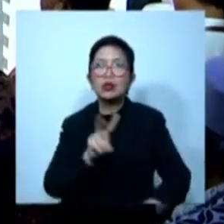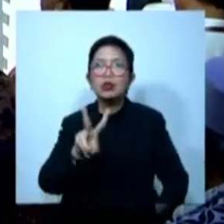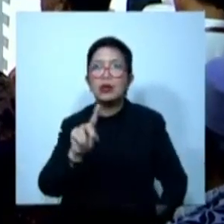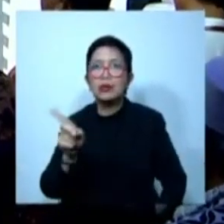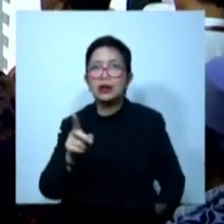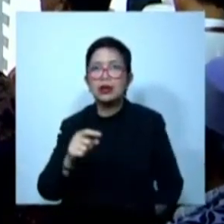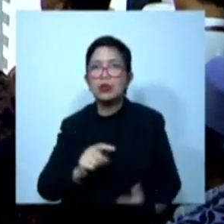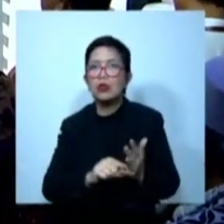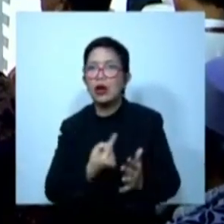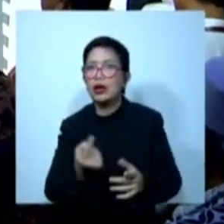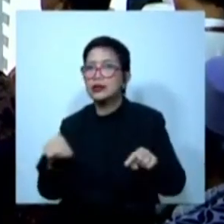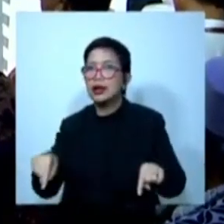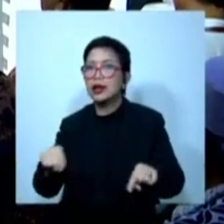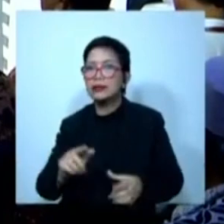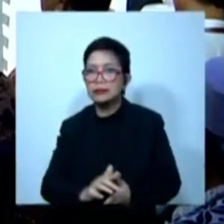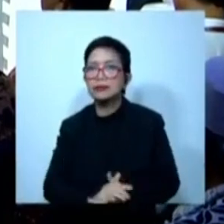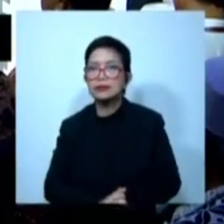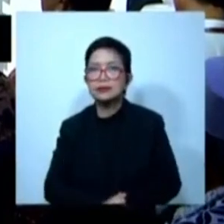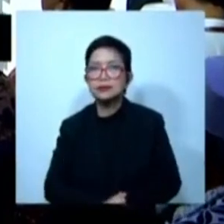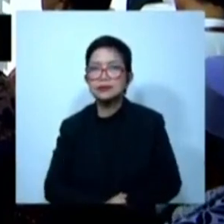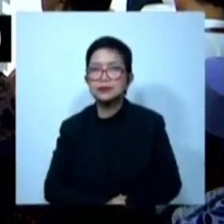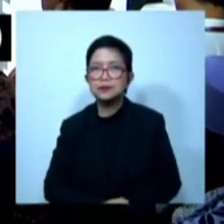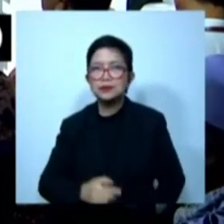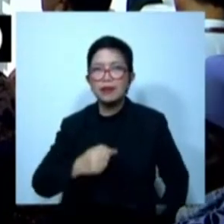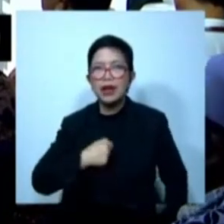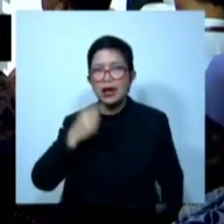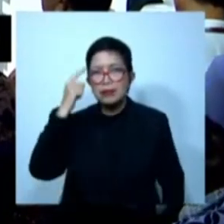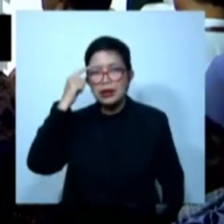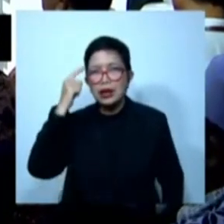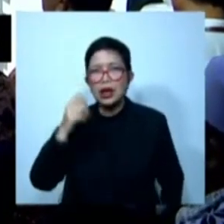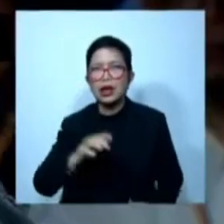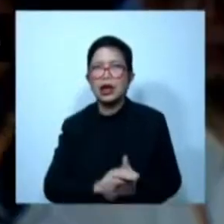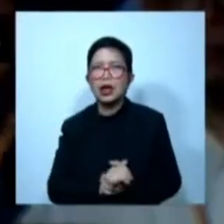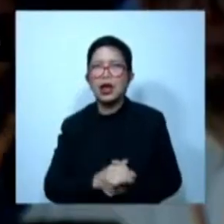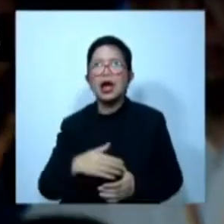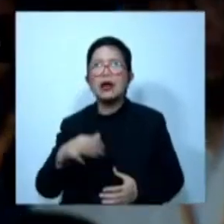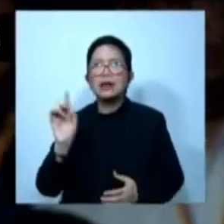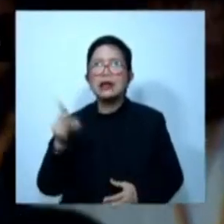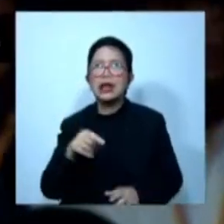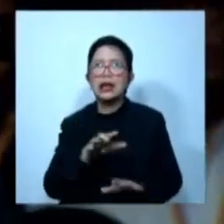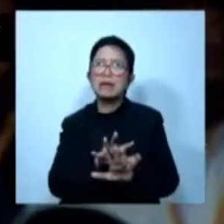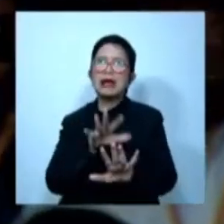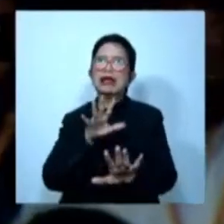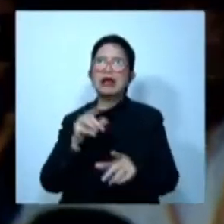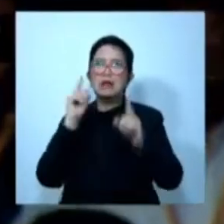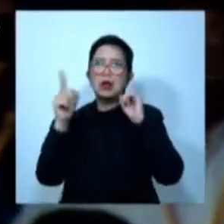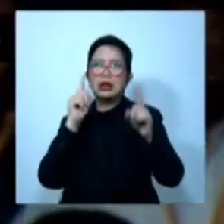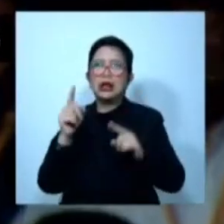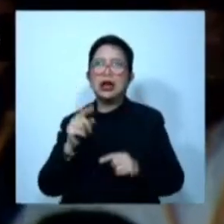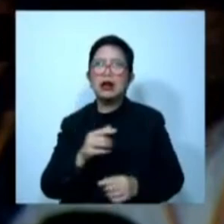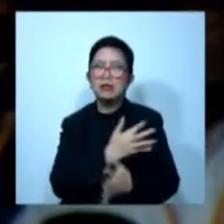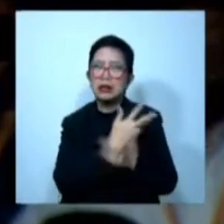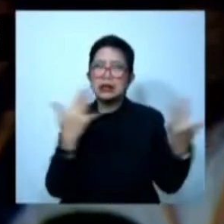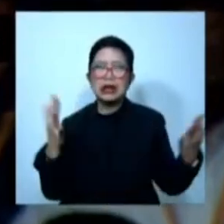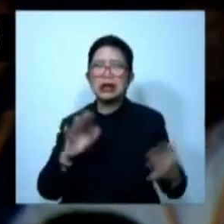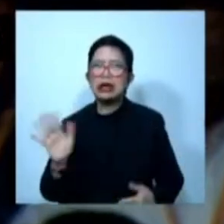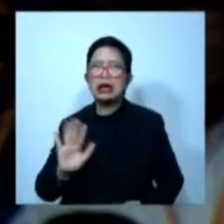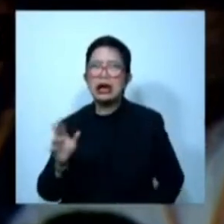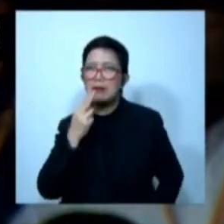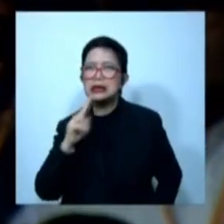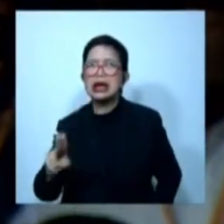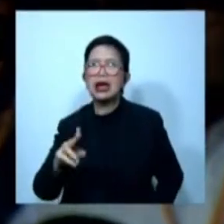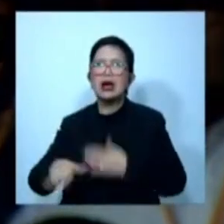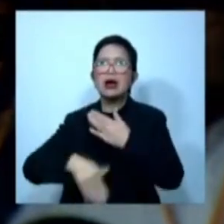dimulai dari sekarang. Saya rasa lebih dari sekedar partai politik, rakyat tidak percaya kepada proses demokrasi yang sekarang